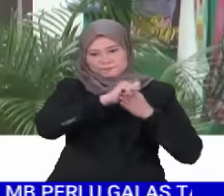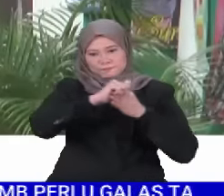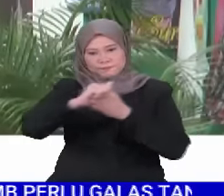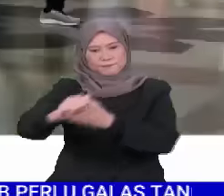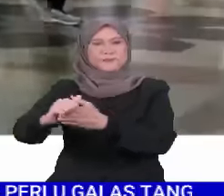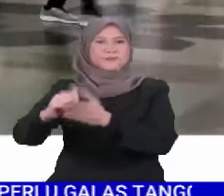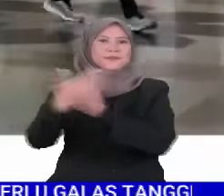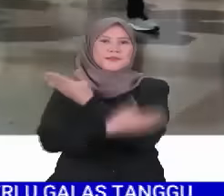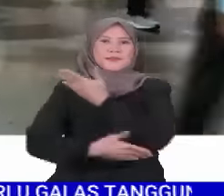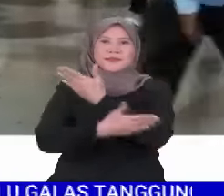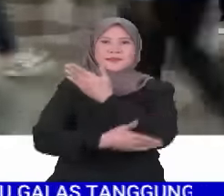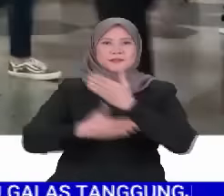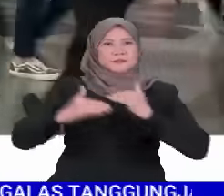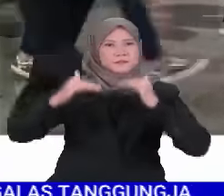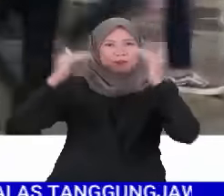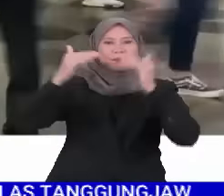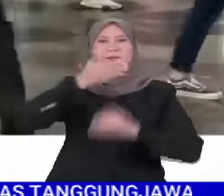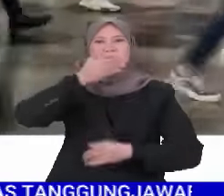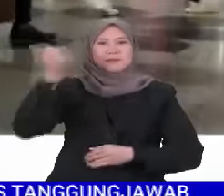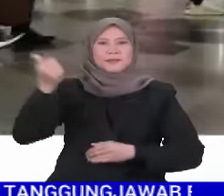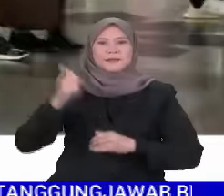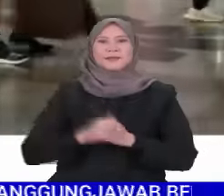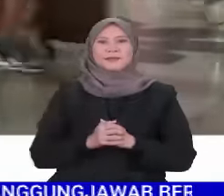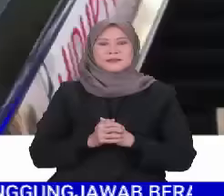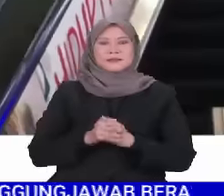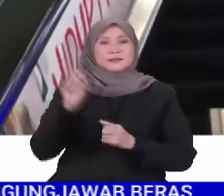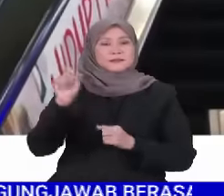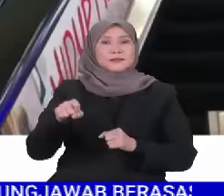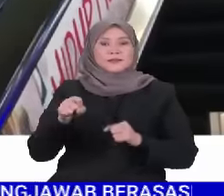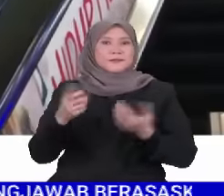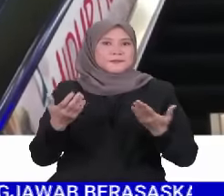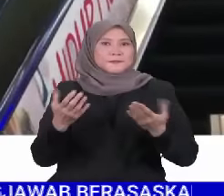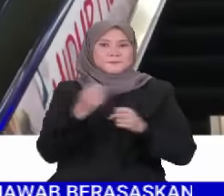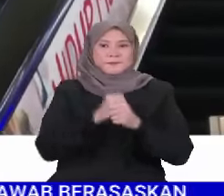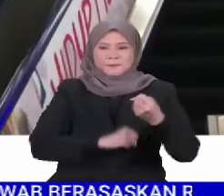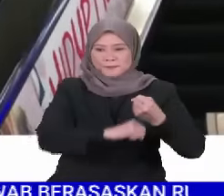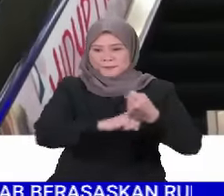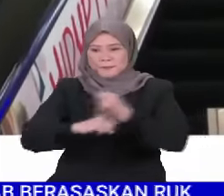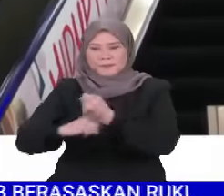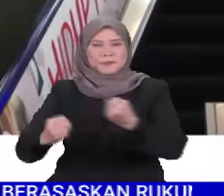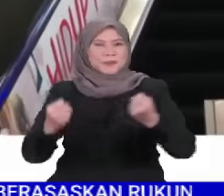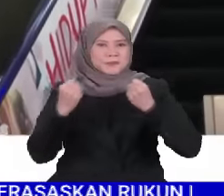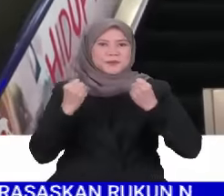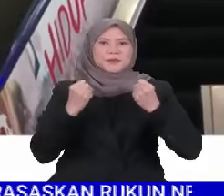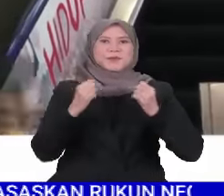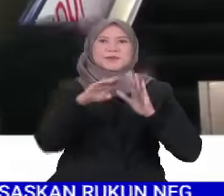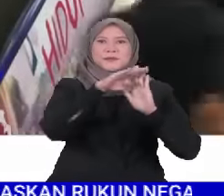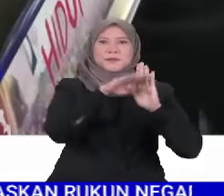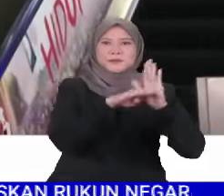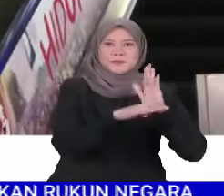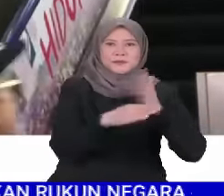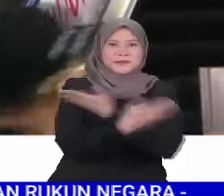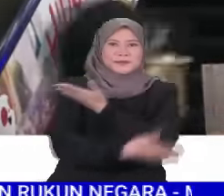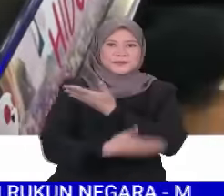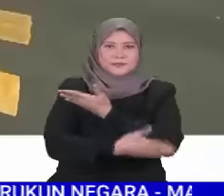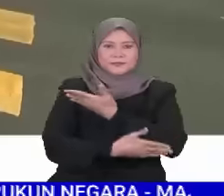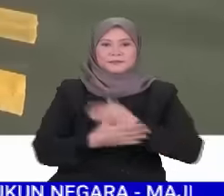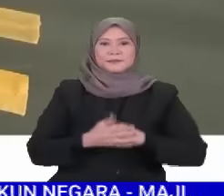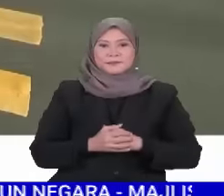negara ke tahap lebih baik perkara itu boleh direalisasikan dengan mendukung dan memperkokoh prinsip ruko negara